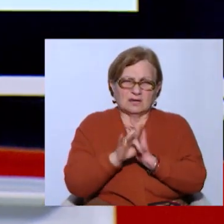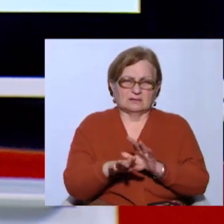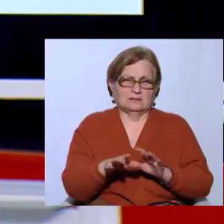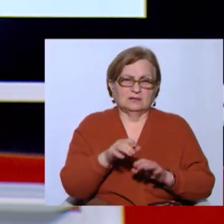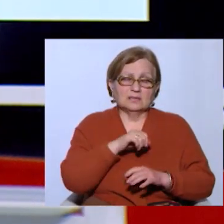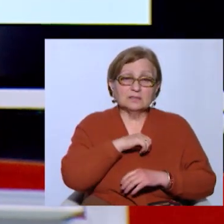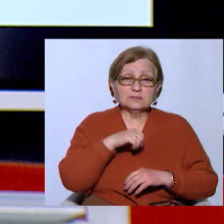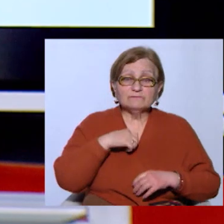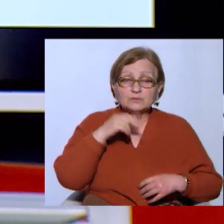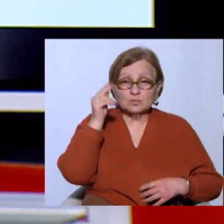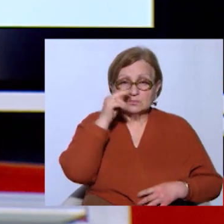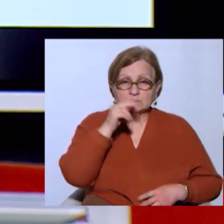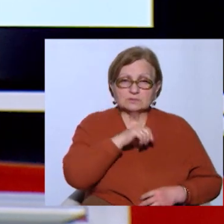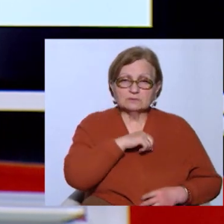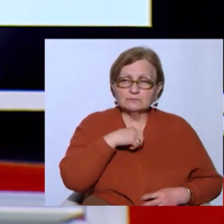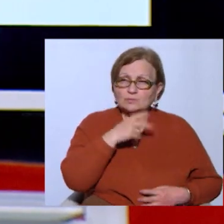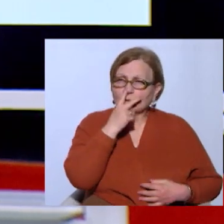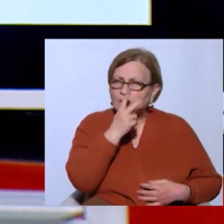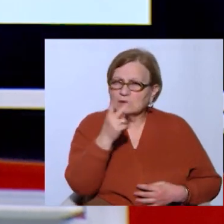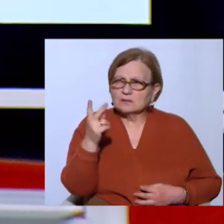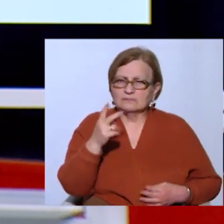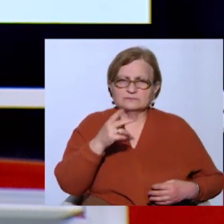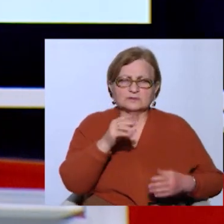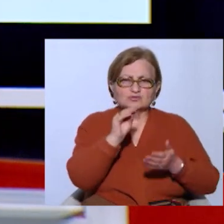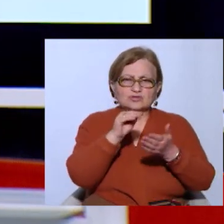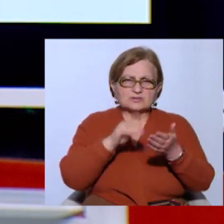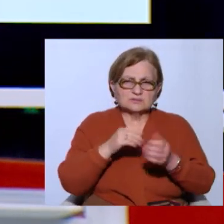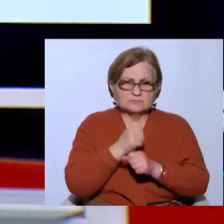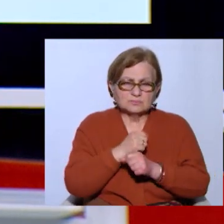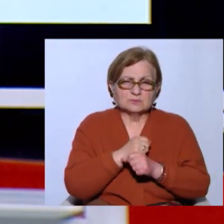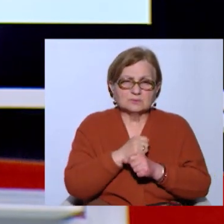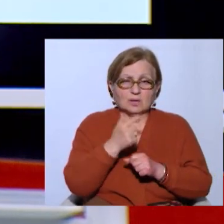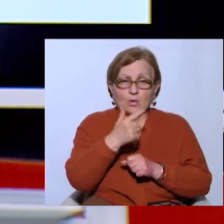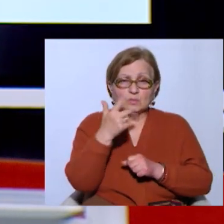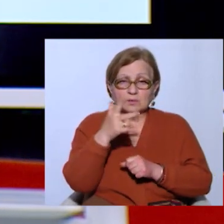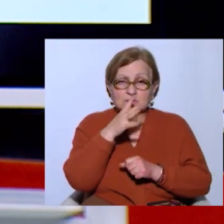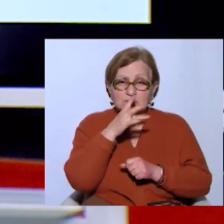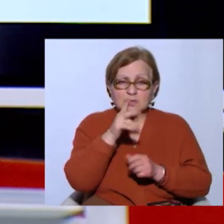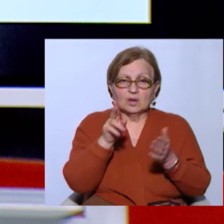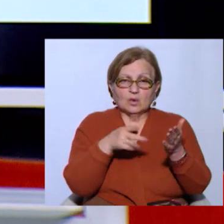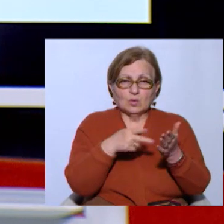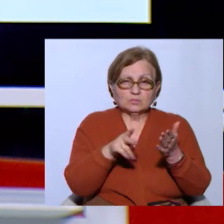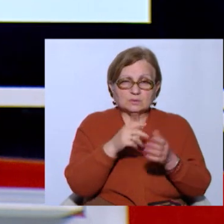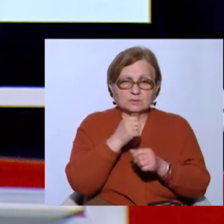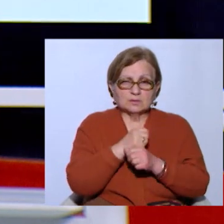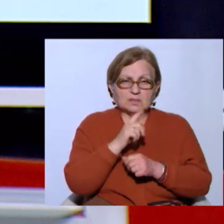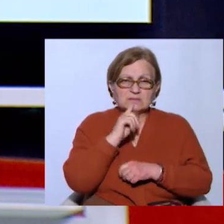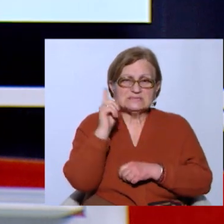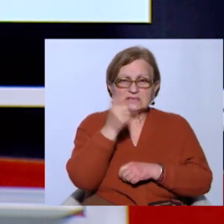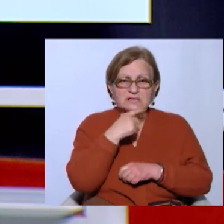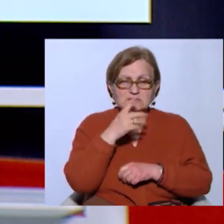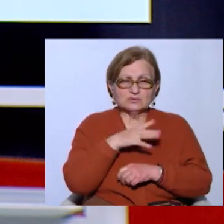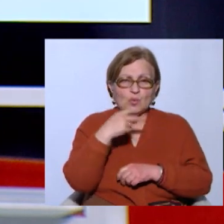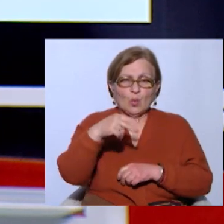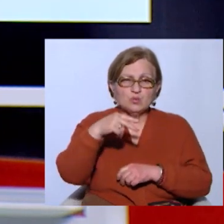თვითნასწავლი იყო და თავისით ხედავდა ამ კანონზომიერებს და ამის ჩანაწერებს აკეთებდა. 23 წლის ასაკში ბუღალტრად მუშაობდა, წელიწადში ხელფასი